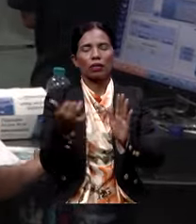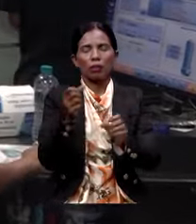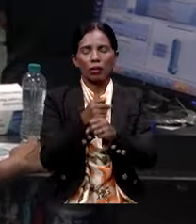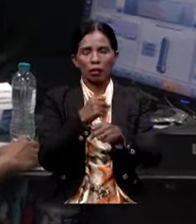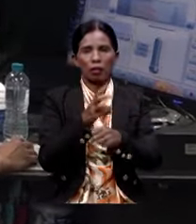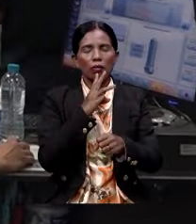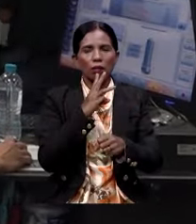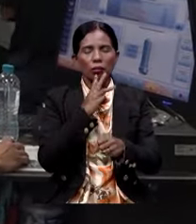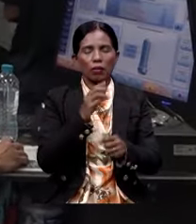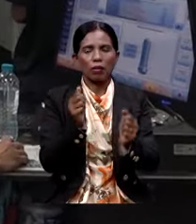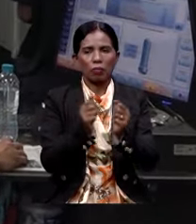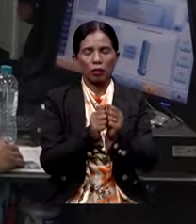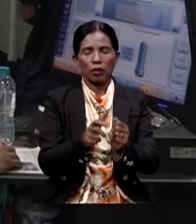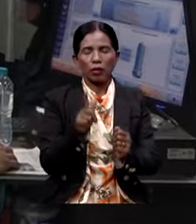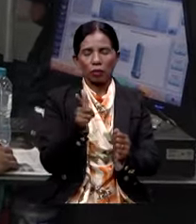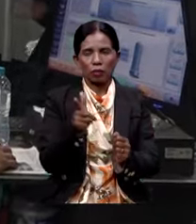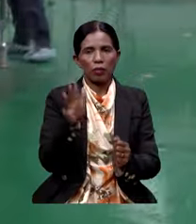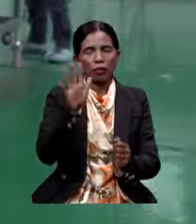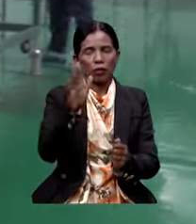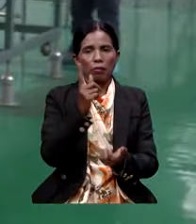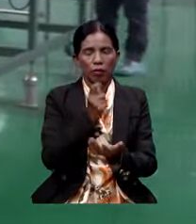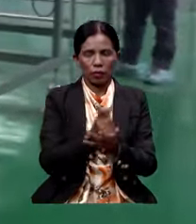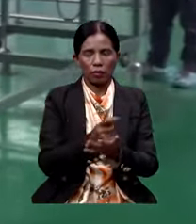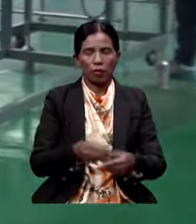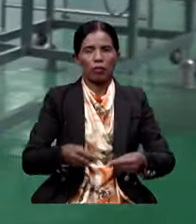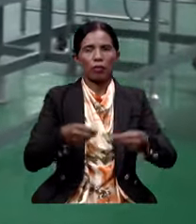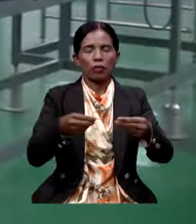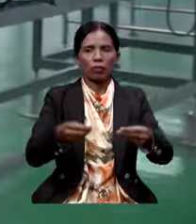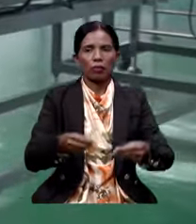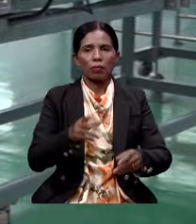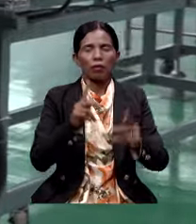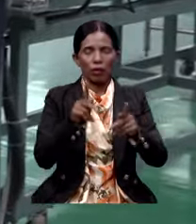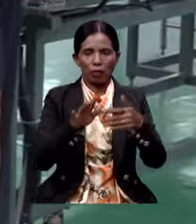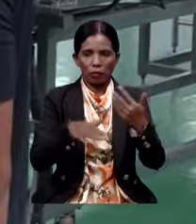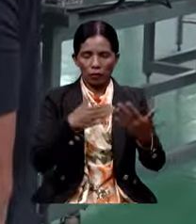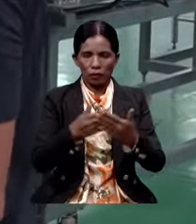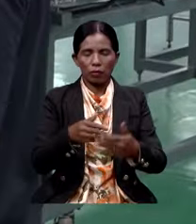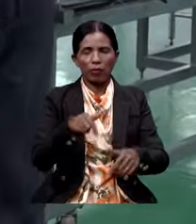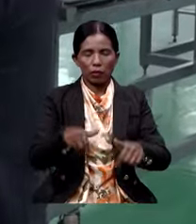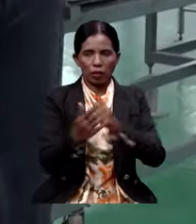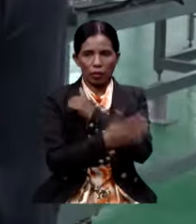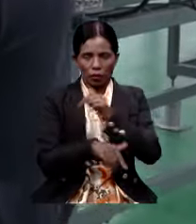be aqua rihun ronulu resen lima nun é suficiente ona ato fornece ba populasaun sira iha railaran.